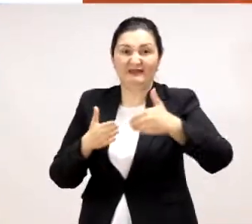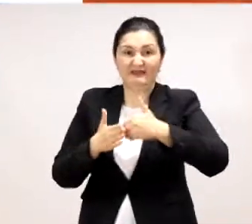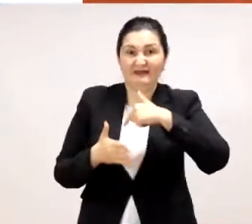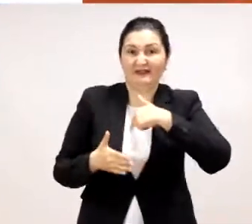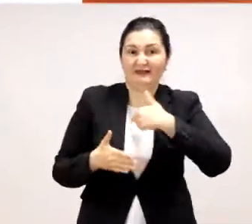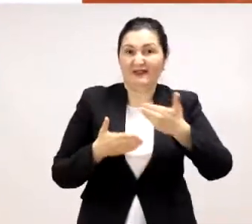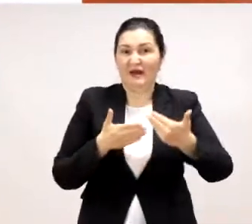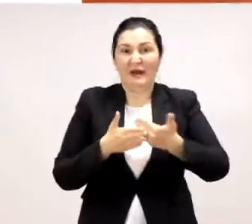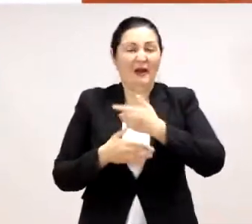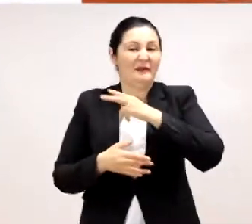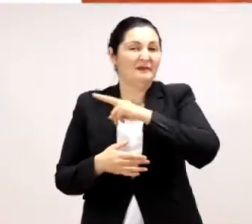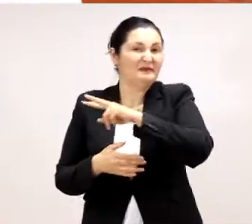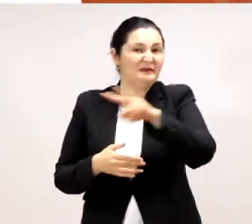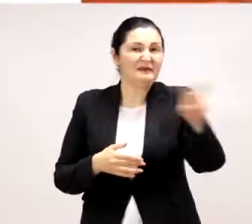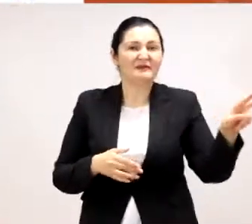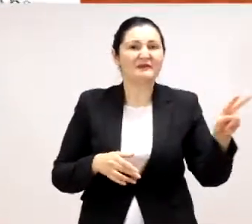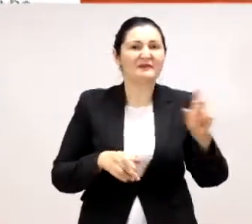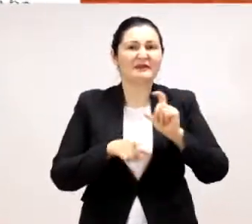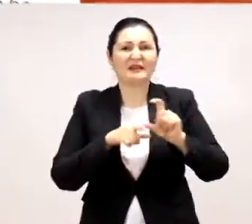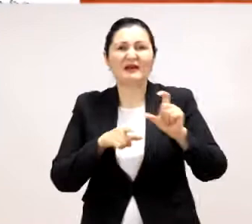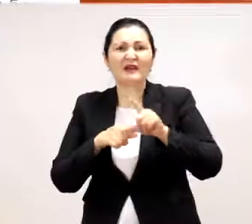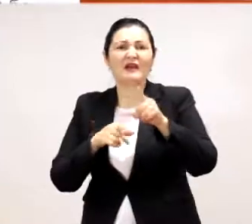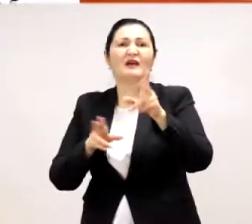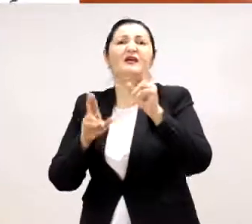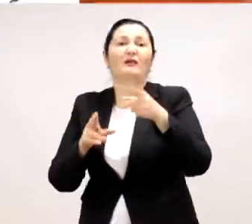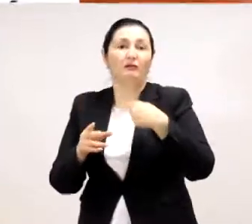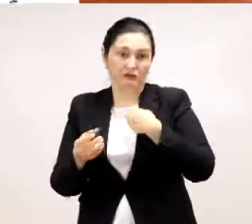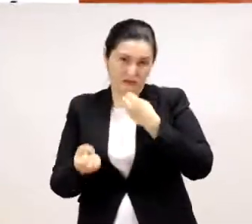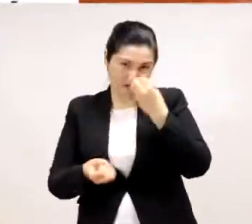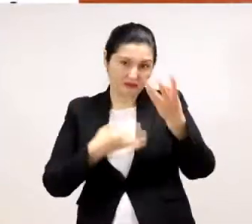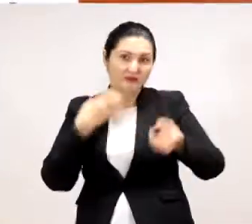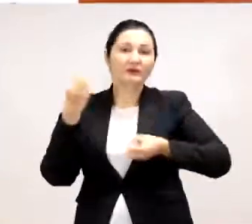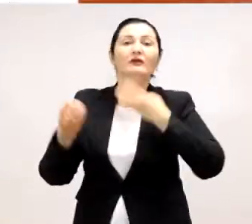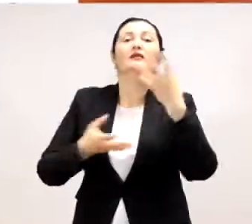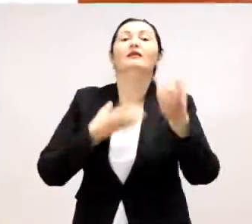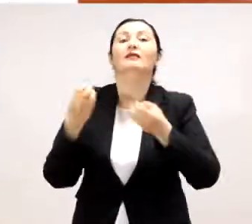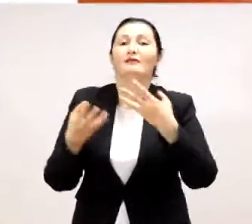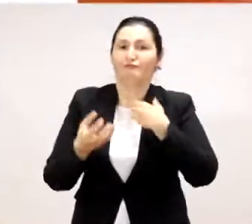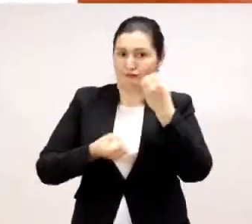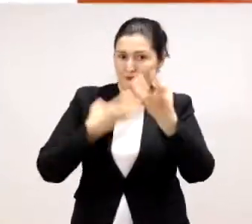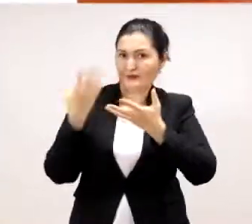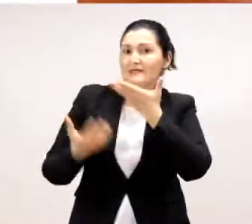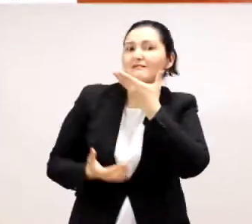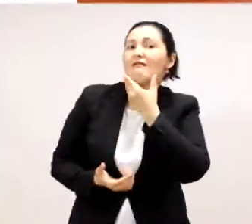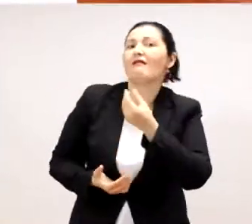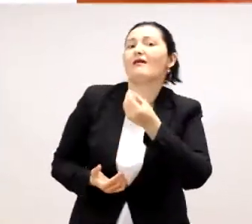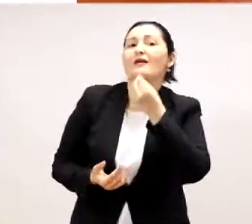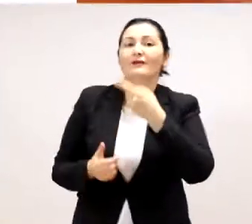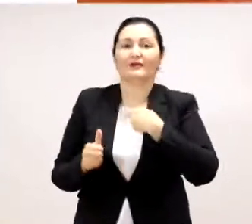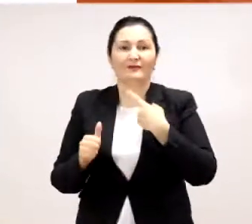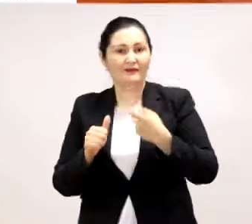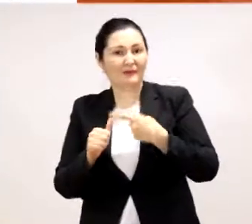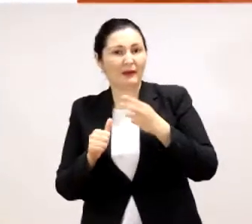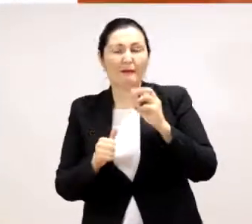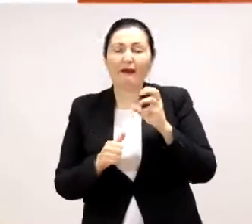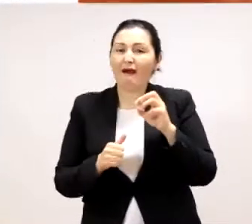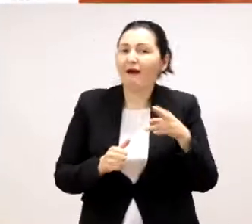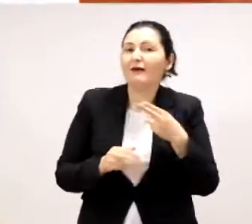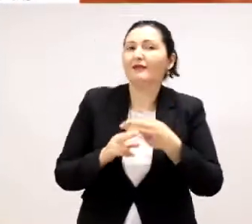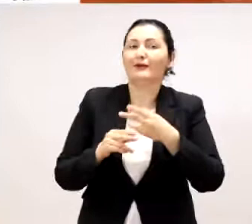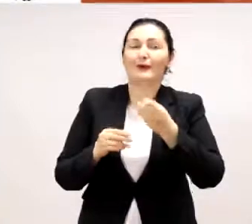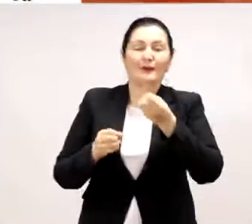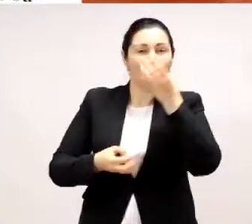با ستیزه گفت. شما کیستید؟ ما گل هستیم، گلهای زیبا، ناممان میخک،